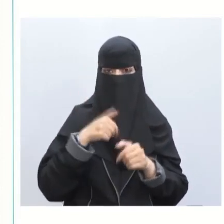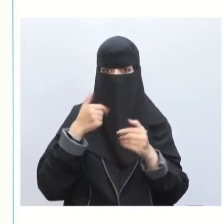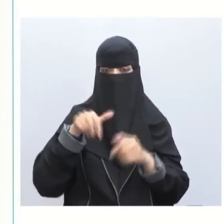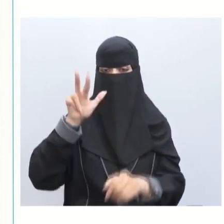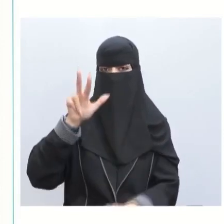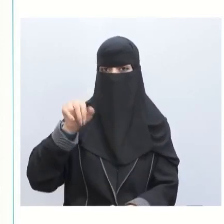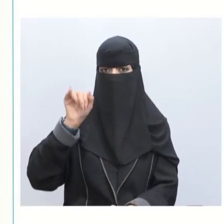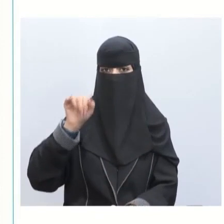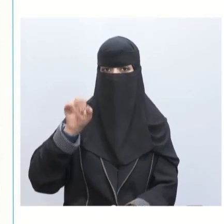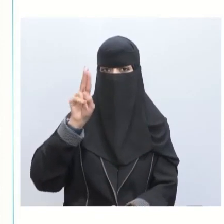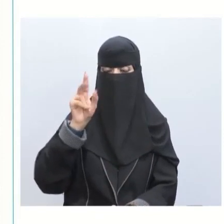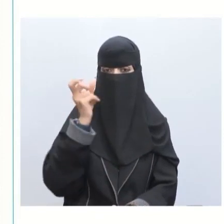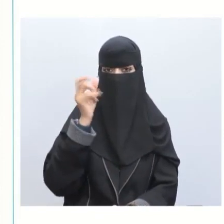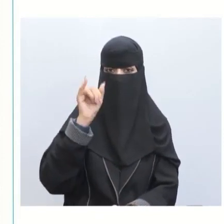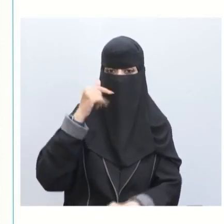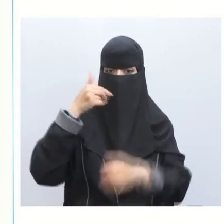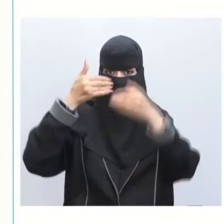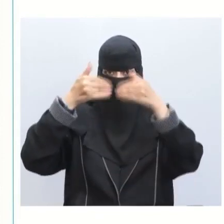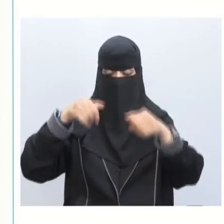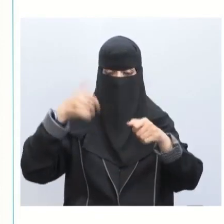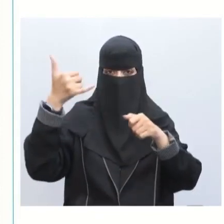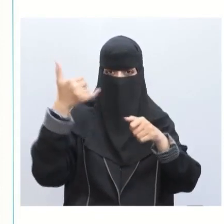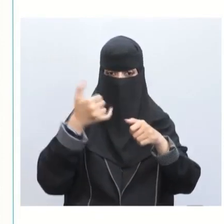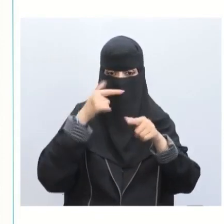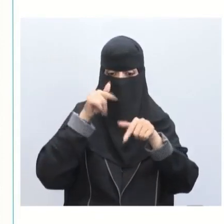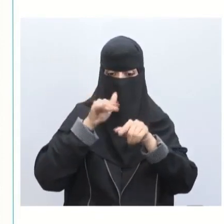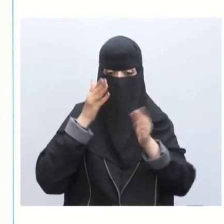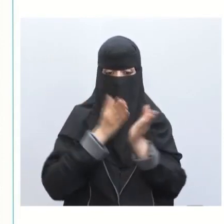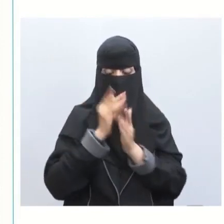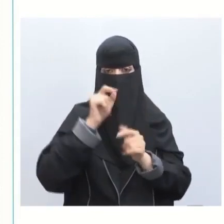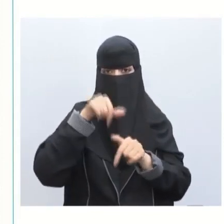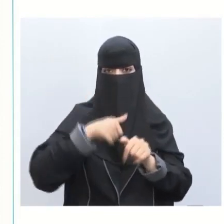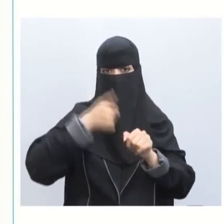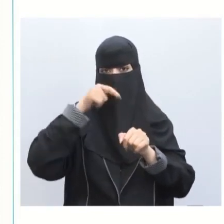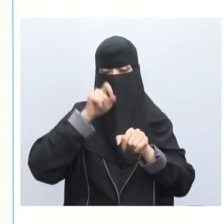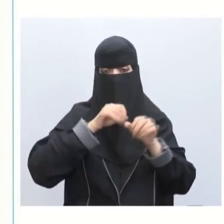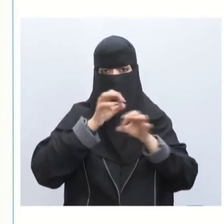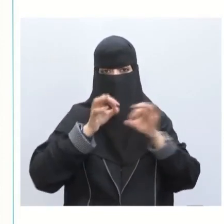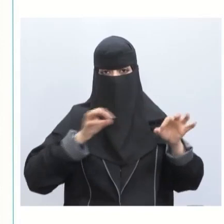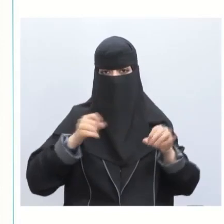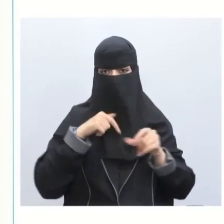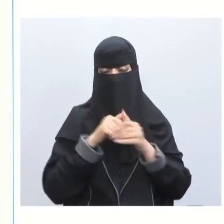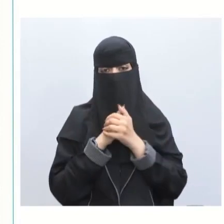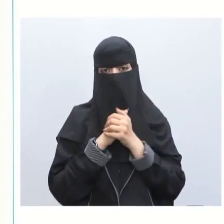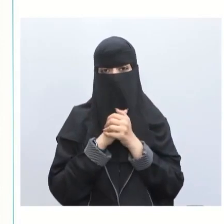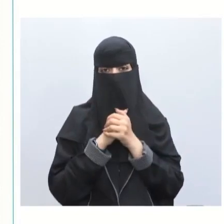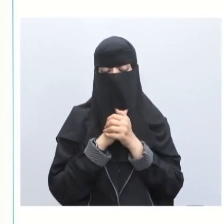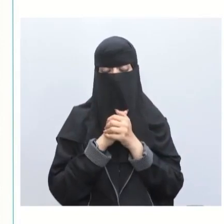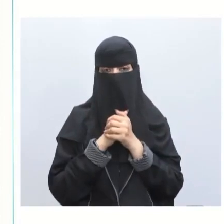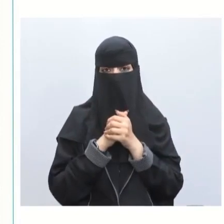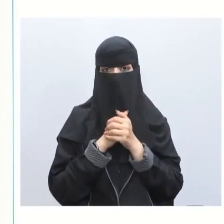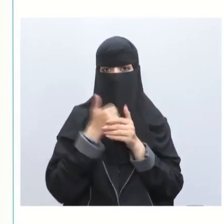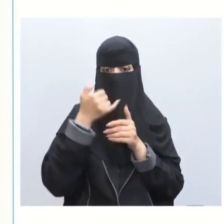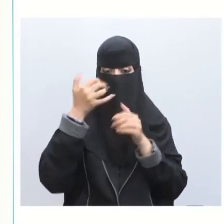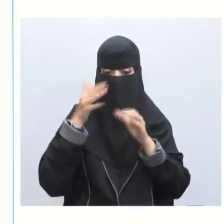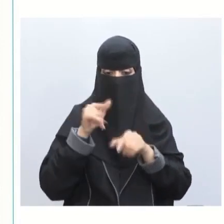المتنمر يعتبر حظر المتنمر احد افضل الاستراتيجيات حضر